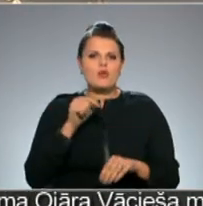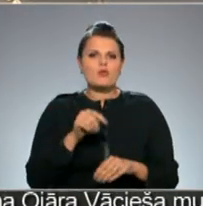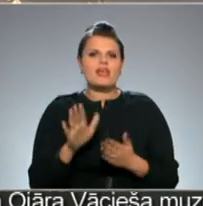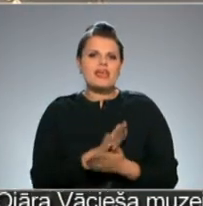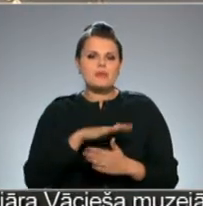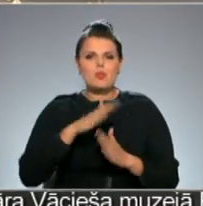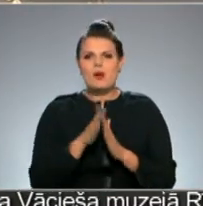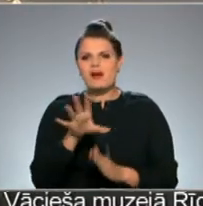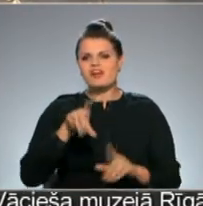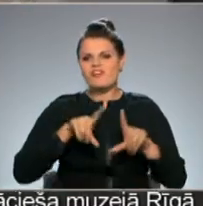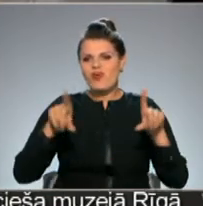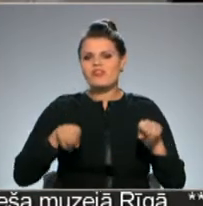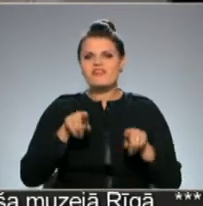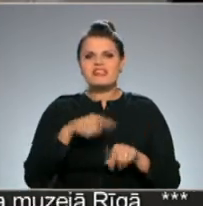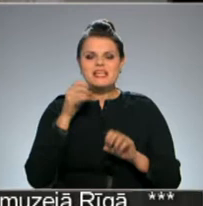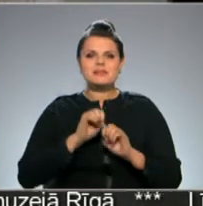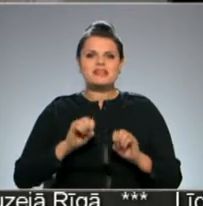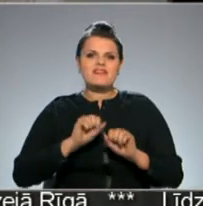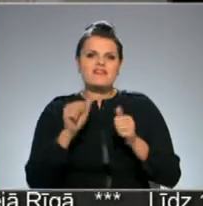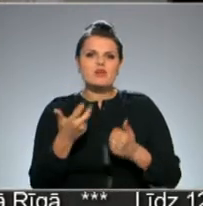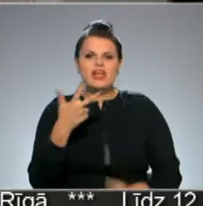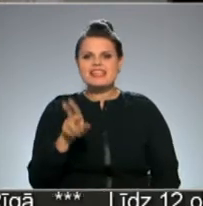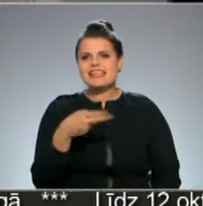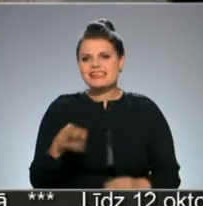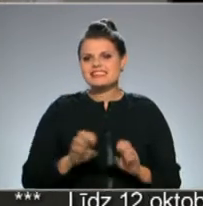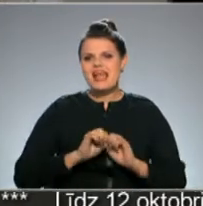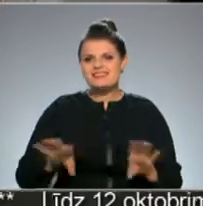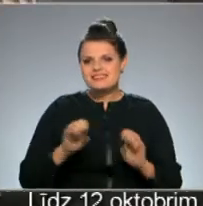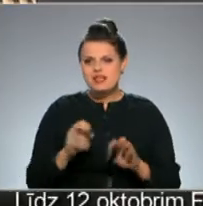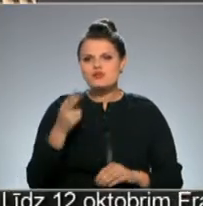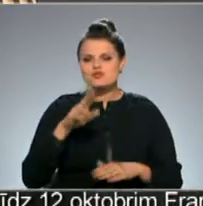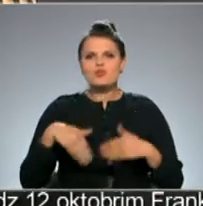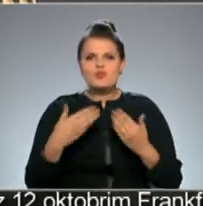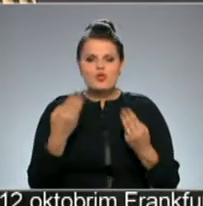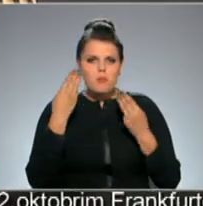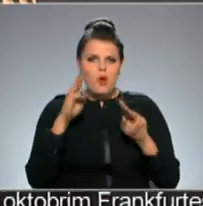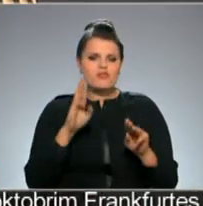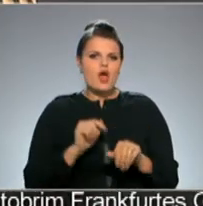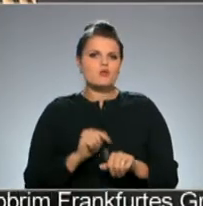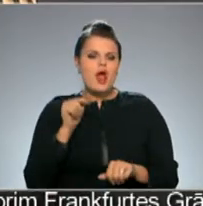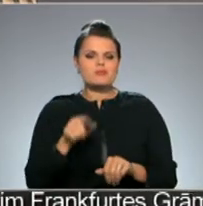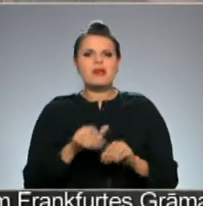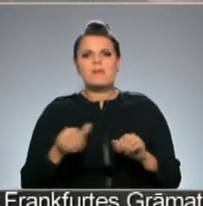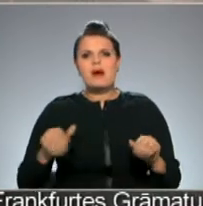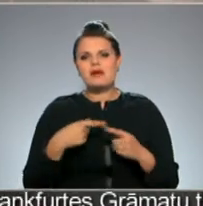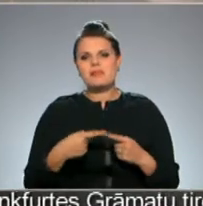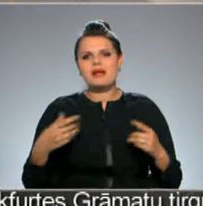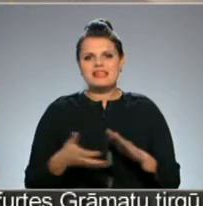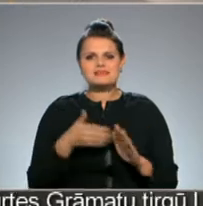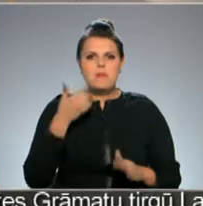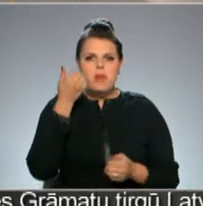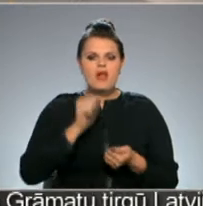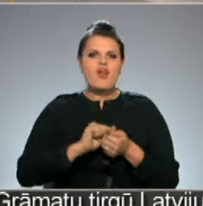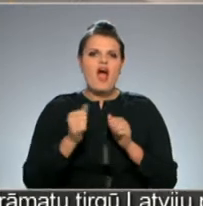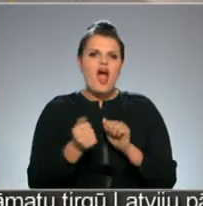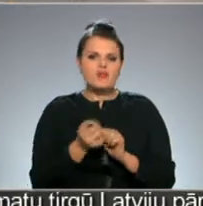fotogrāfiju, viņa tiecas veidot telpiskus stāstus un dot senajam materiālam mūsdienīgu elpu. Kā pamat materiāls izstādes darbos izmantot baltā akmens